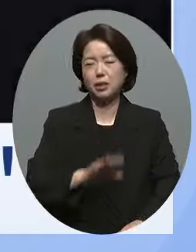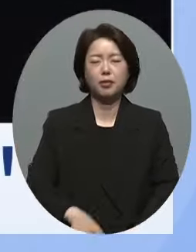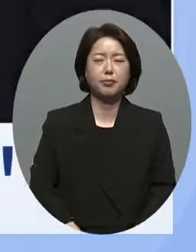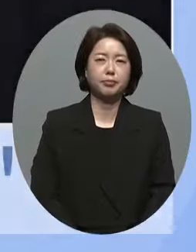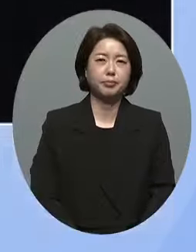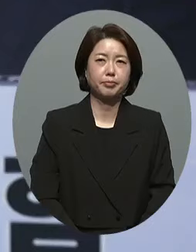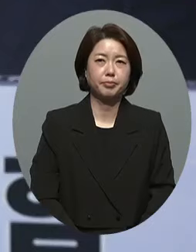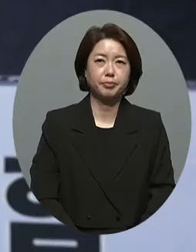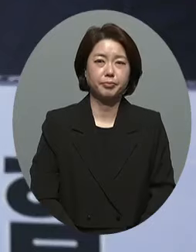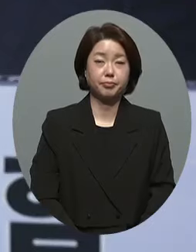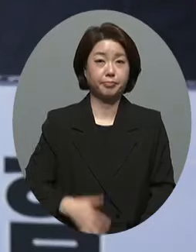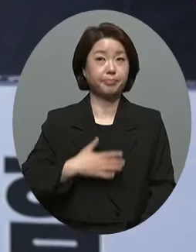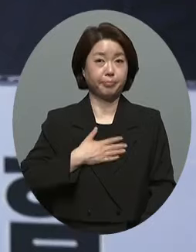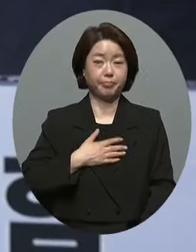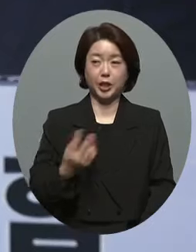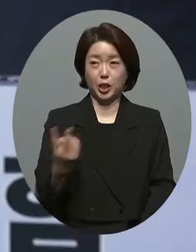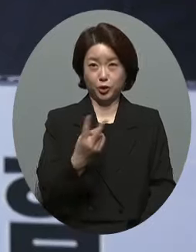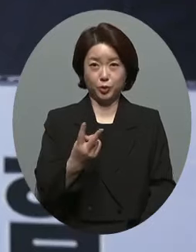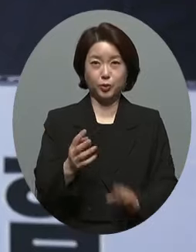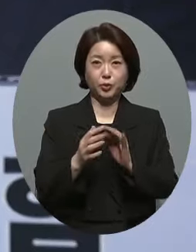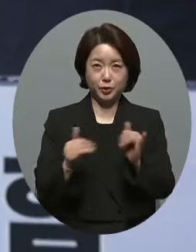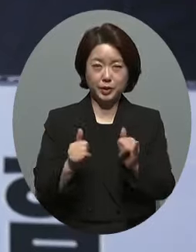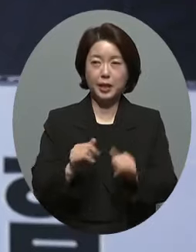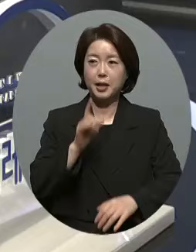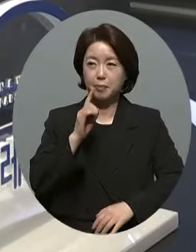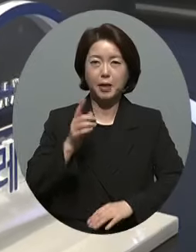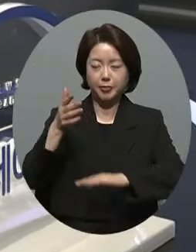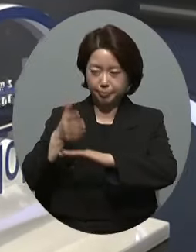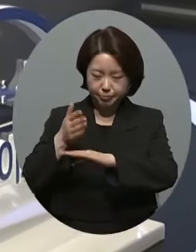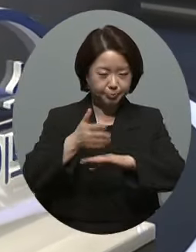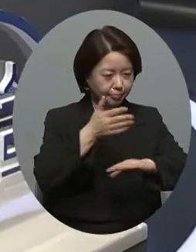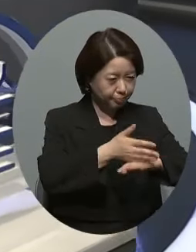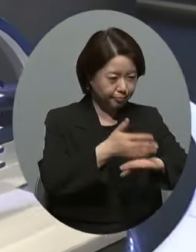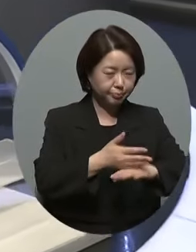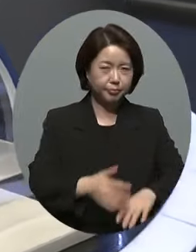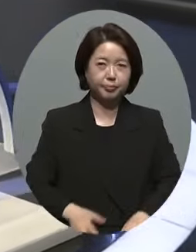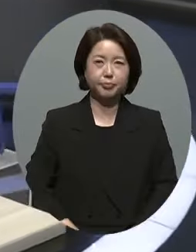그렇군요 알겠습니다 자 두분 말씀은 여기까지 듣겠습니다 고맙습니다